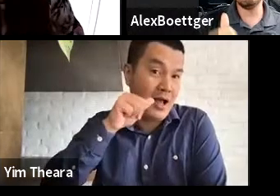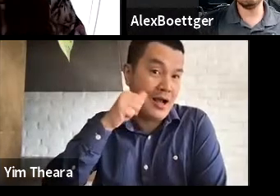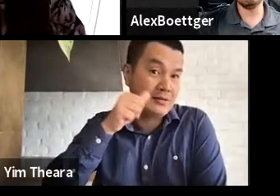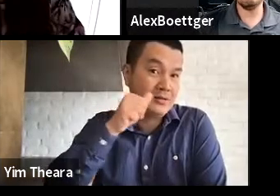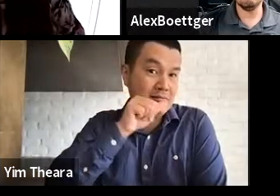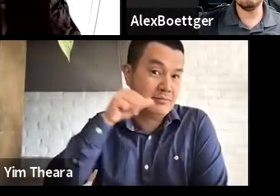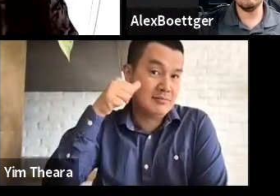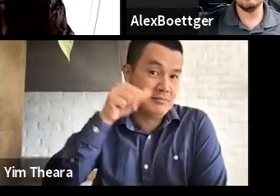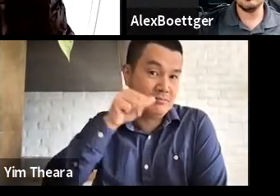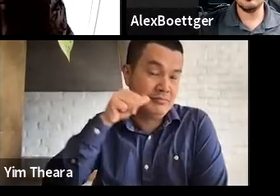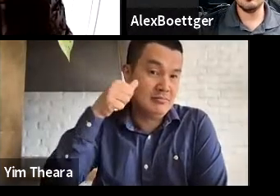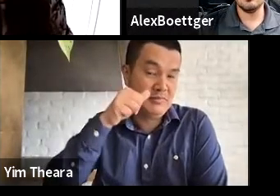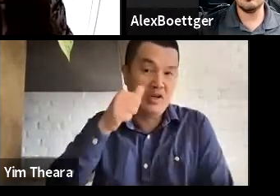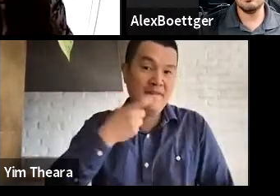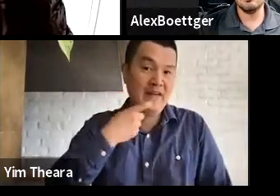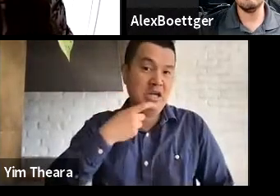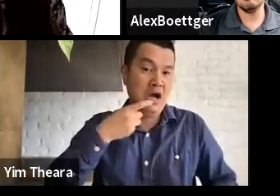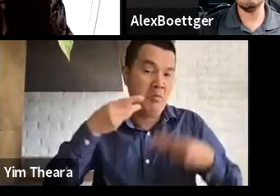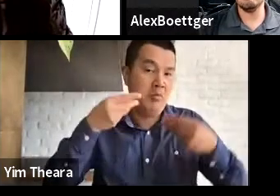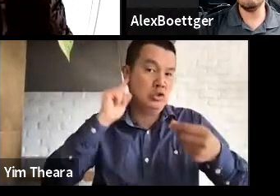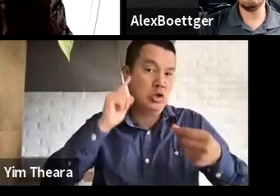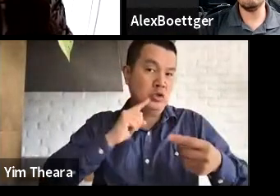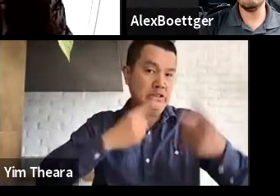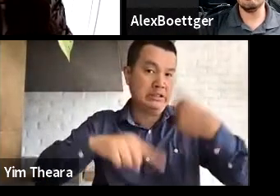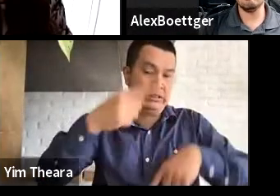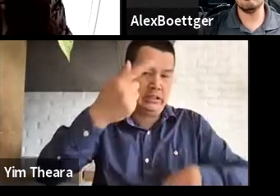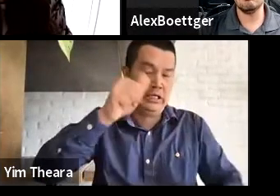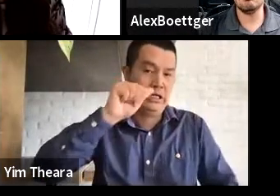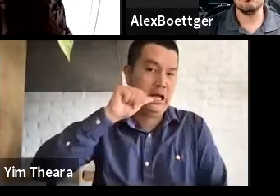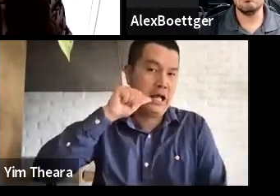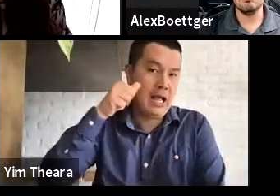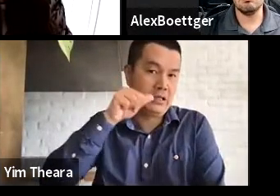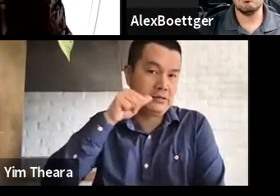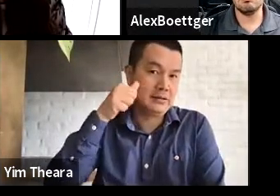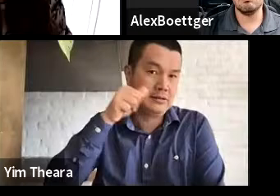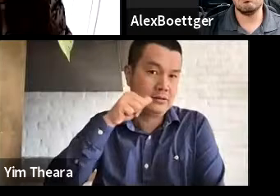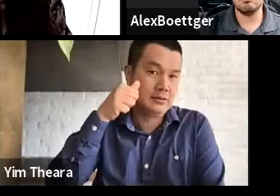ça aurait pu être aussi Alex comme ça. Tu sais, il y a une